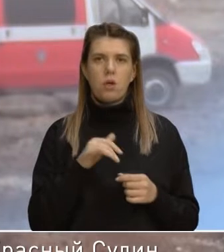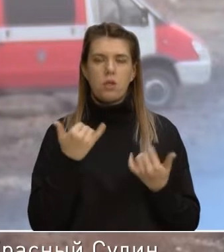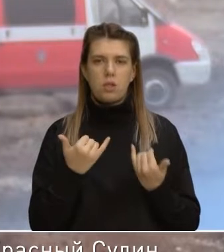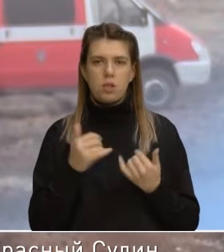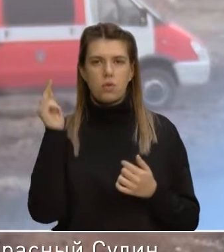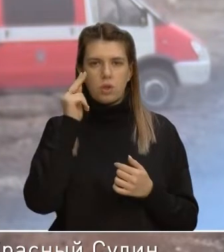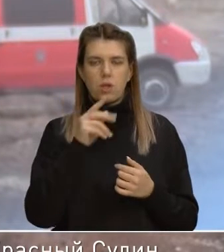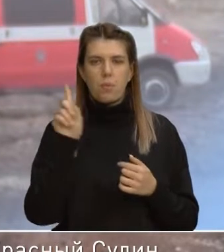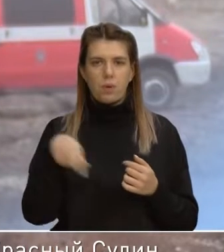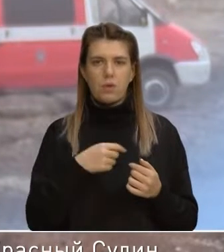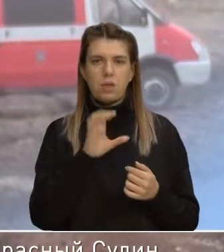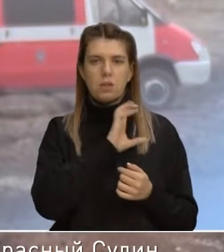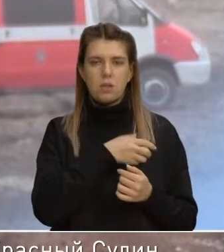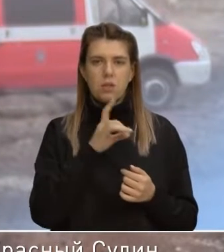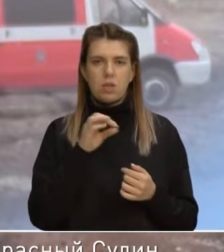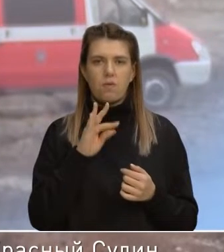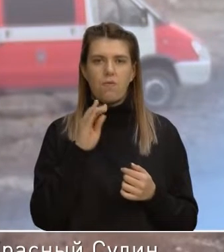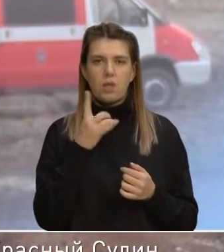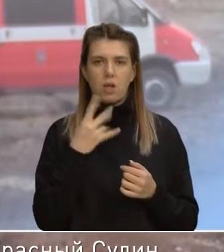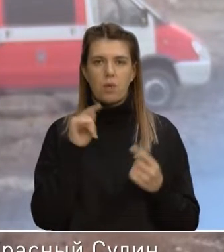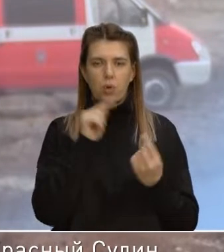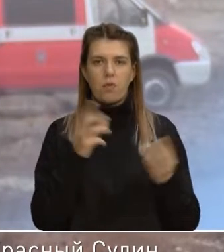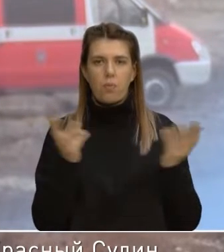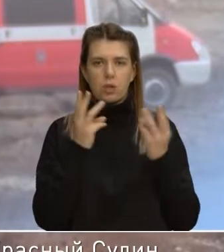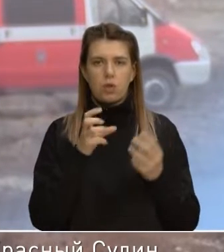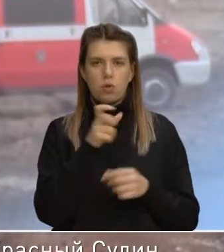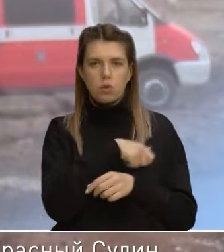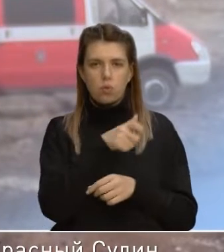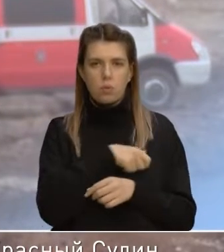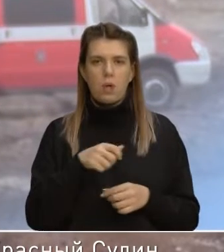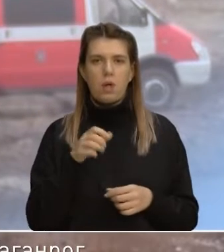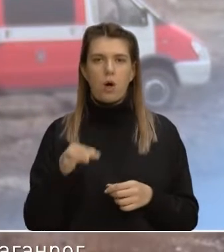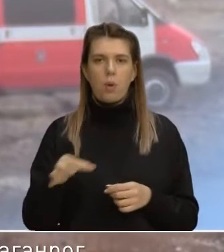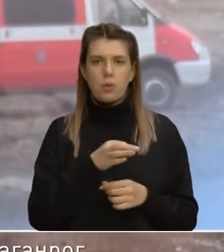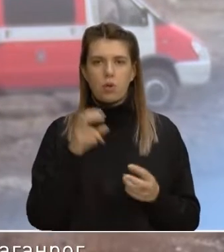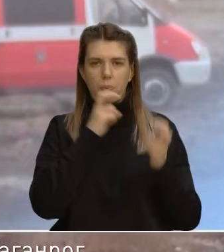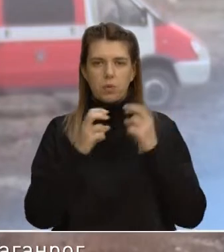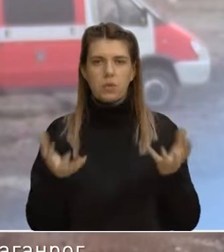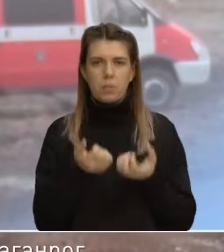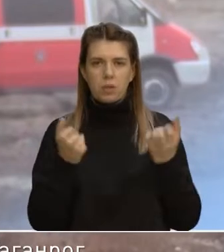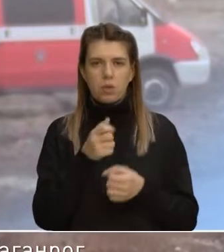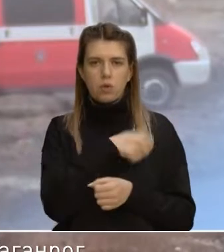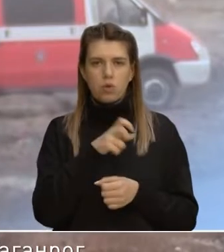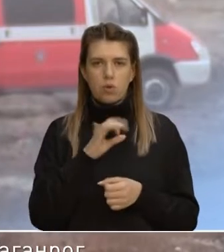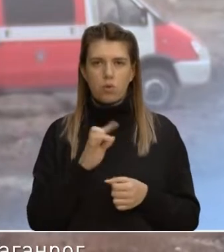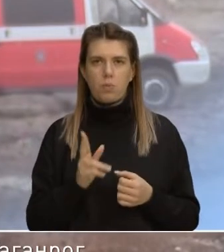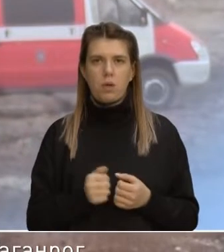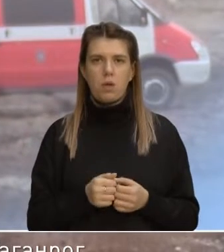данным учение привлекаются силы и средства федеральной противопожарной службы областной поисково-спасательной службы